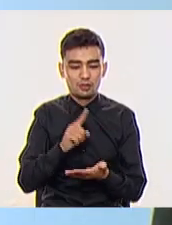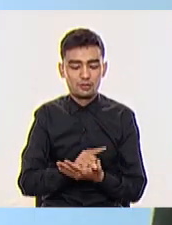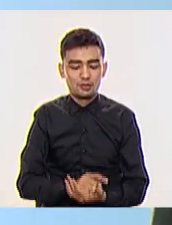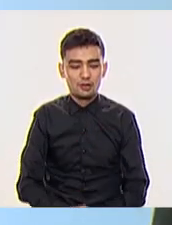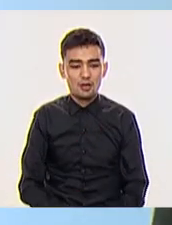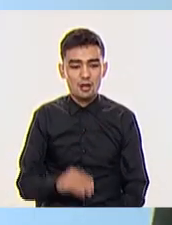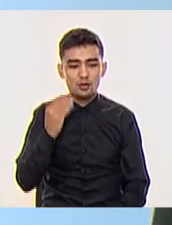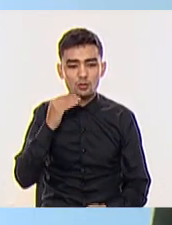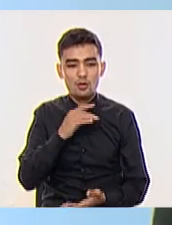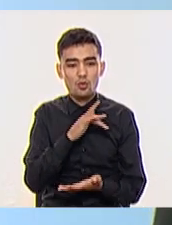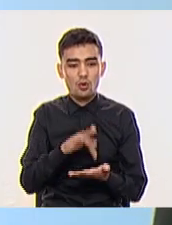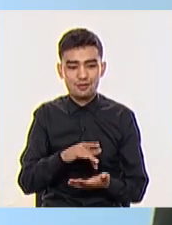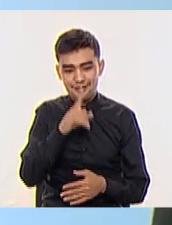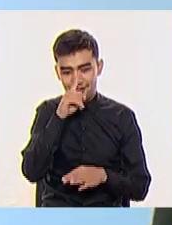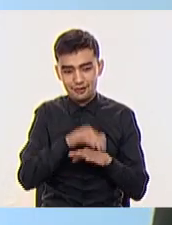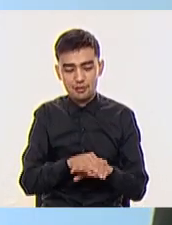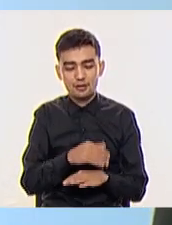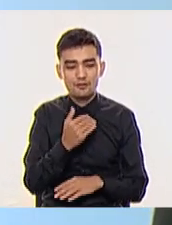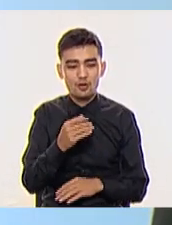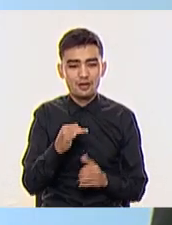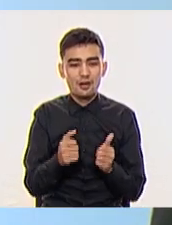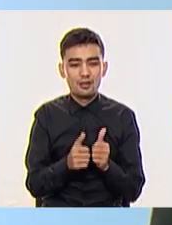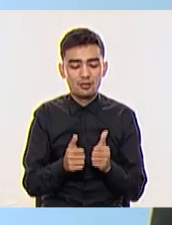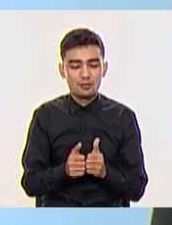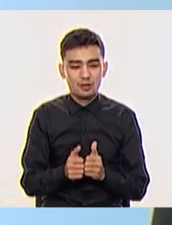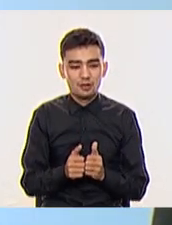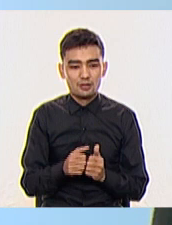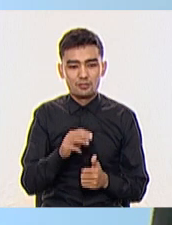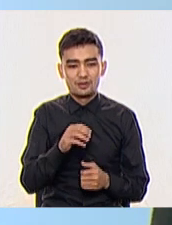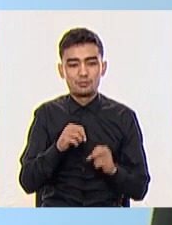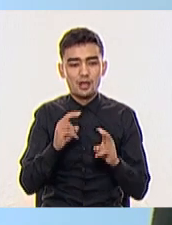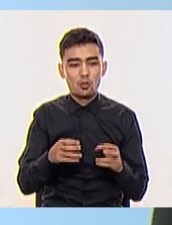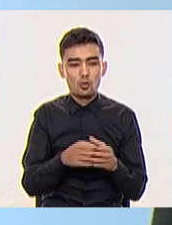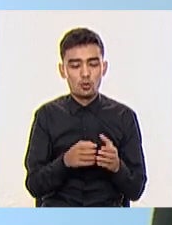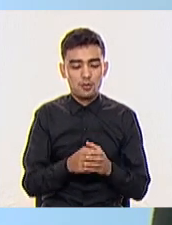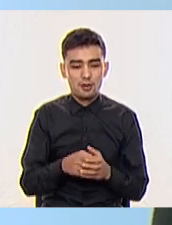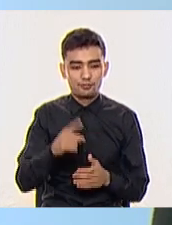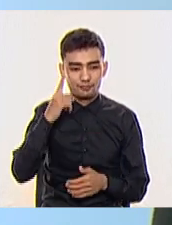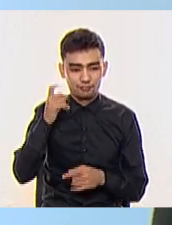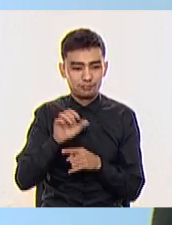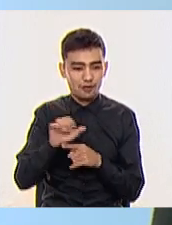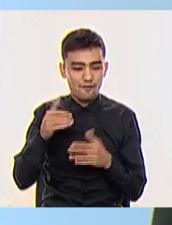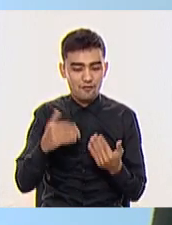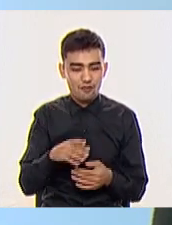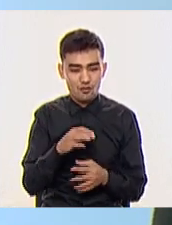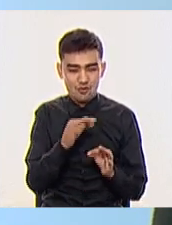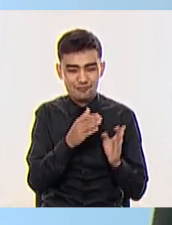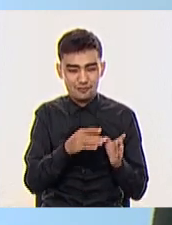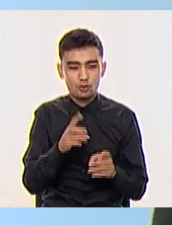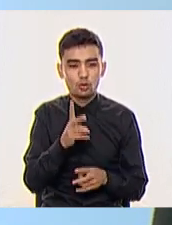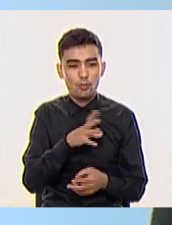Ақтөбе қалалық акиматтың жанындағы мониторинг топқа хабарлама жіберілді. Барлық